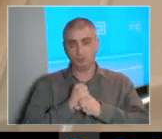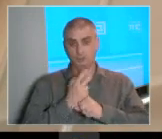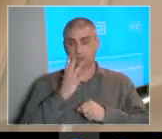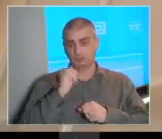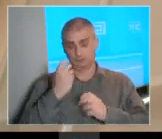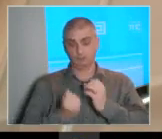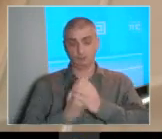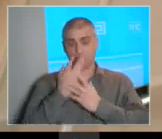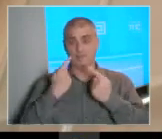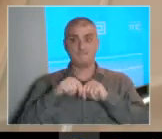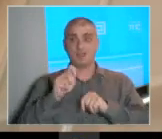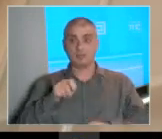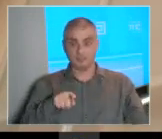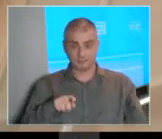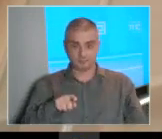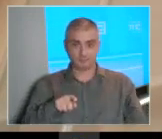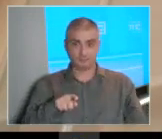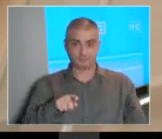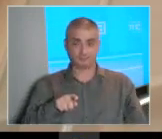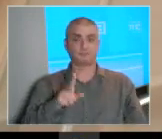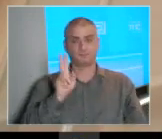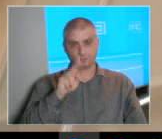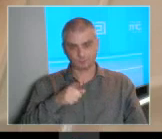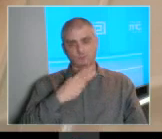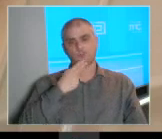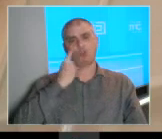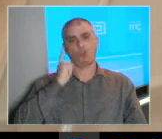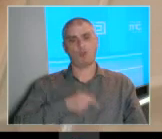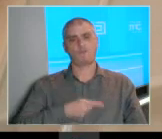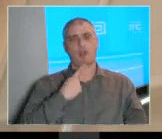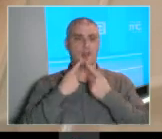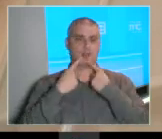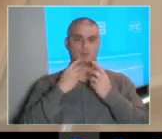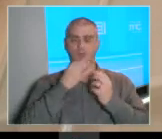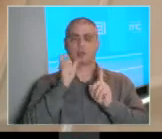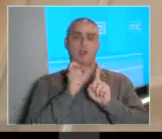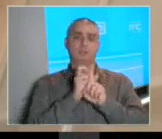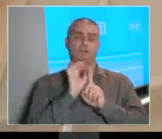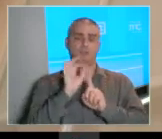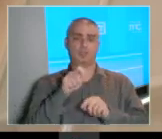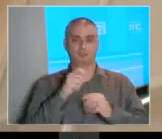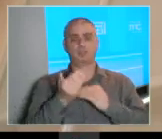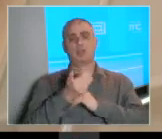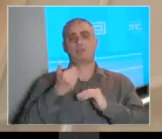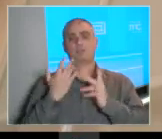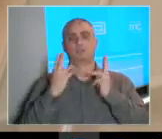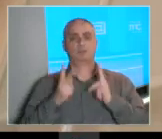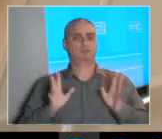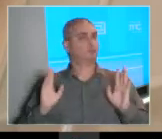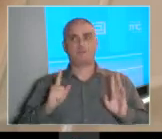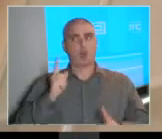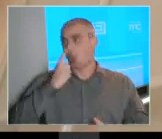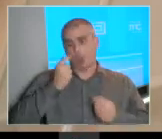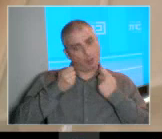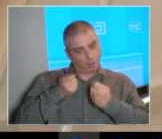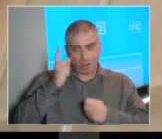היה ותוקם ועדת כנסת, הרי שיש לה חובה לדון בשאלת החסינות של נתניהו בהקדם האפשרי. הוא לא